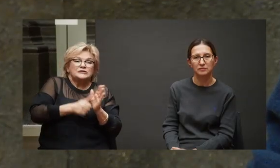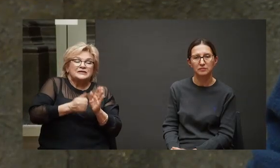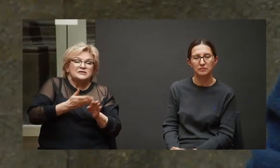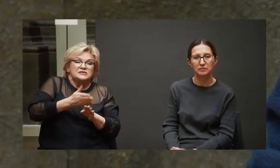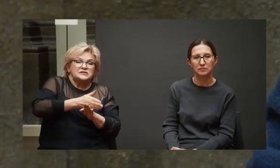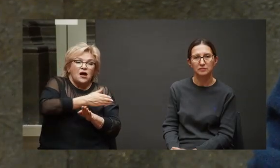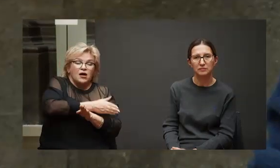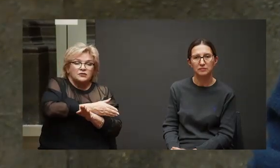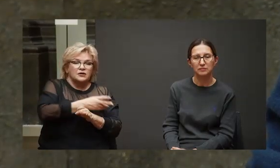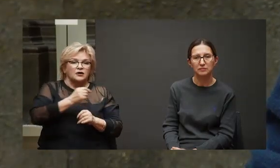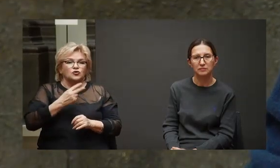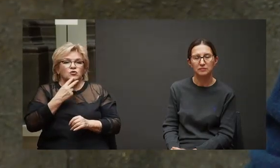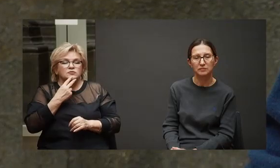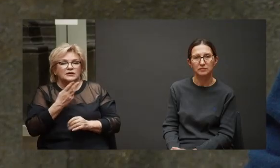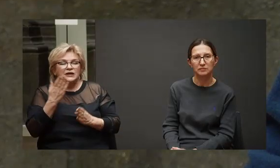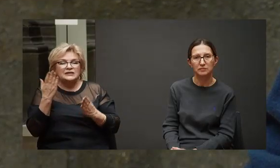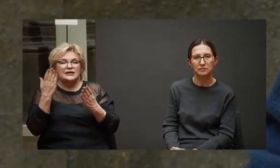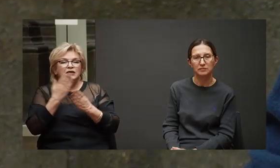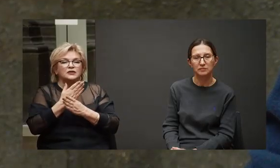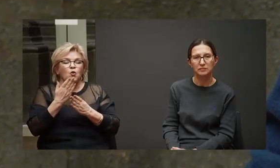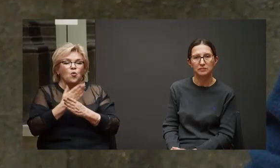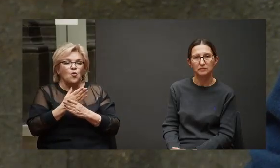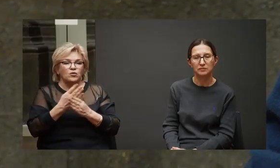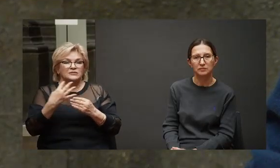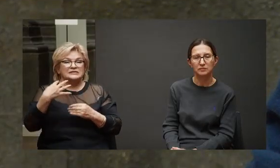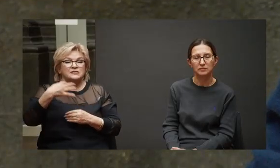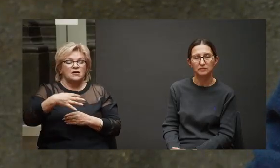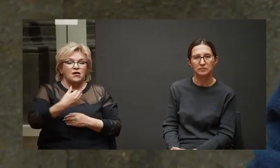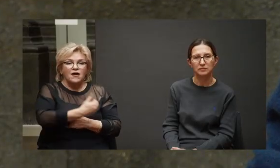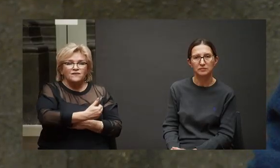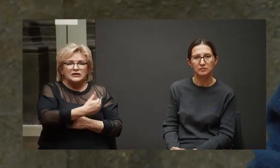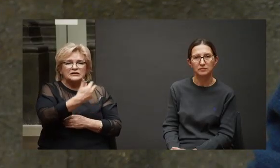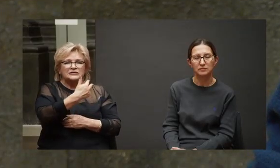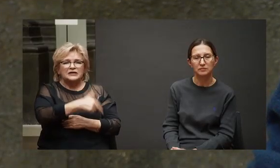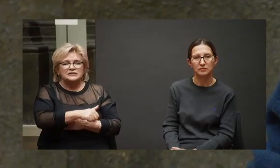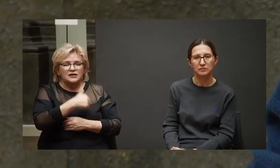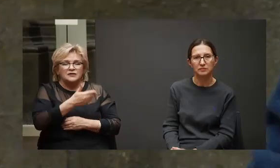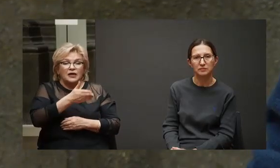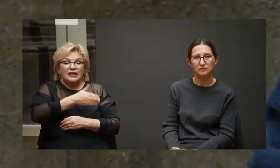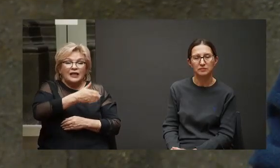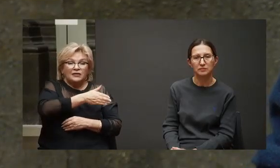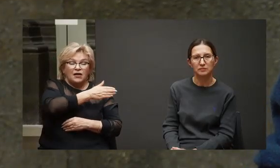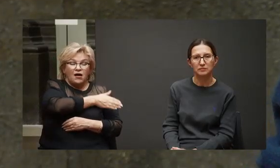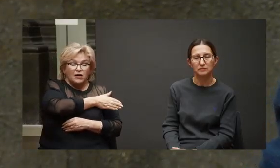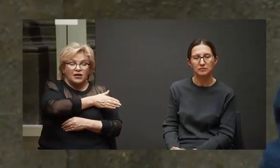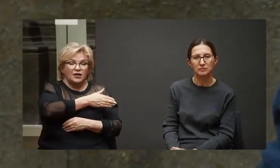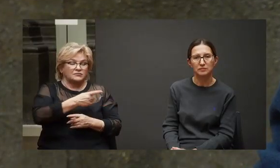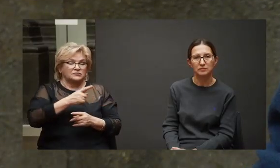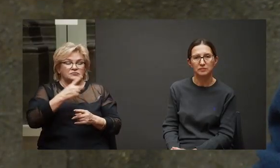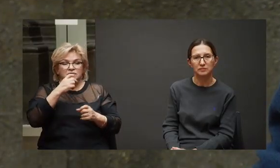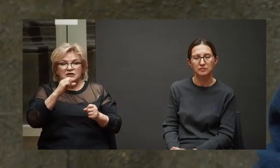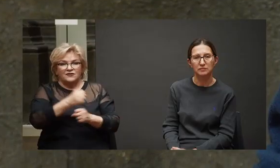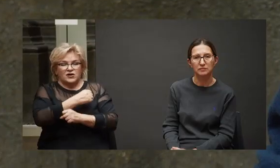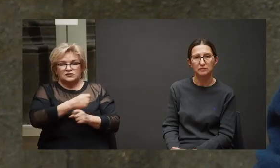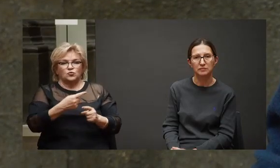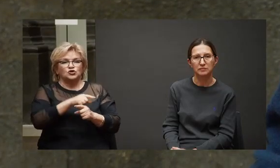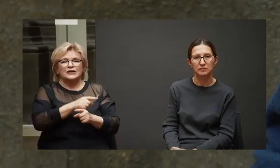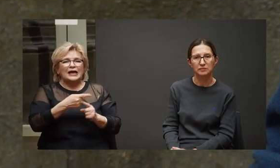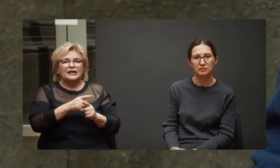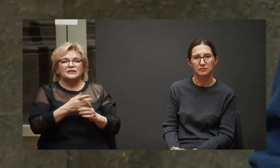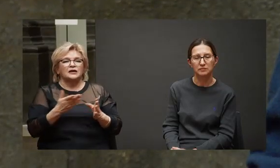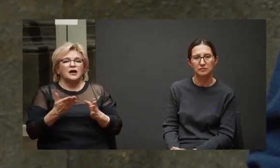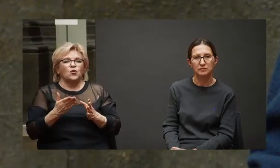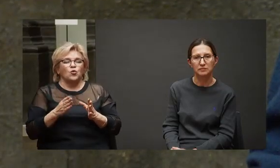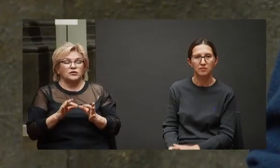60-х, но смотреть кино там 40-х, 30-х и так далее невозможно. Это какое-то... Не говоря